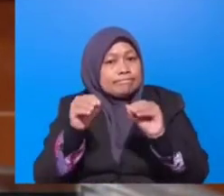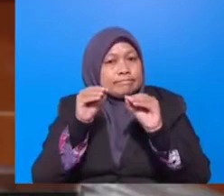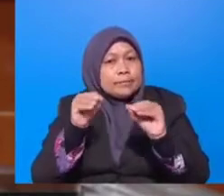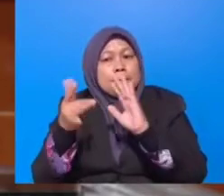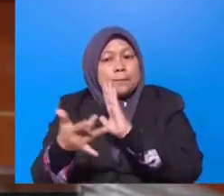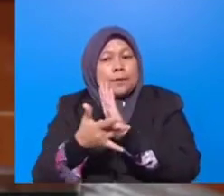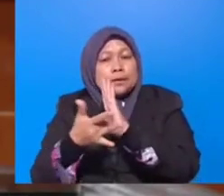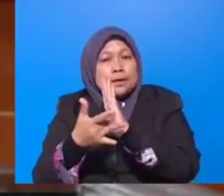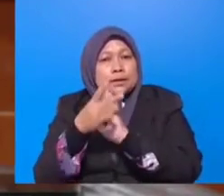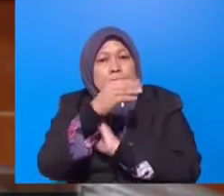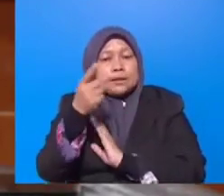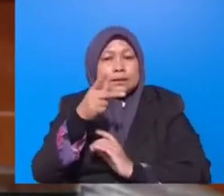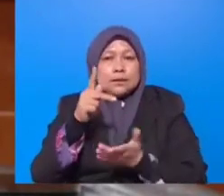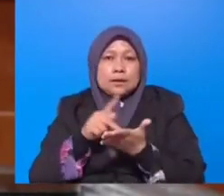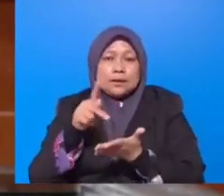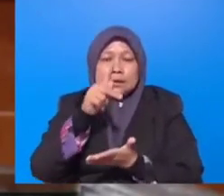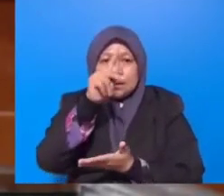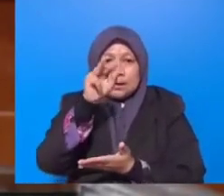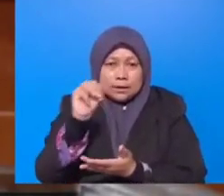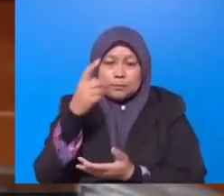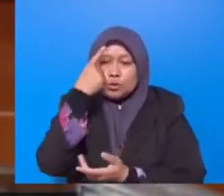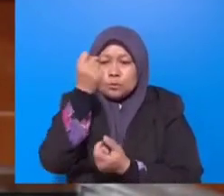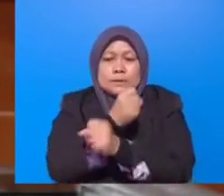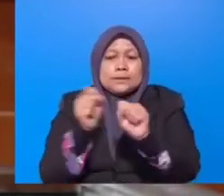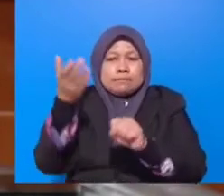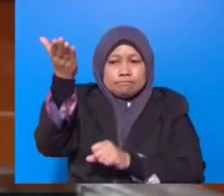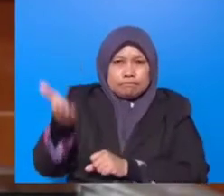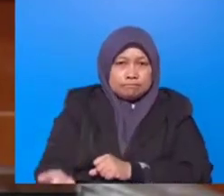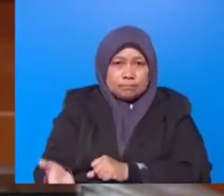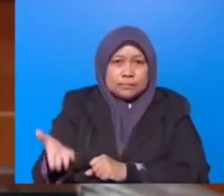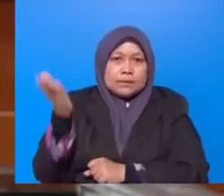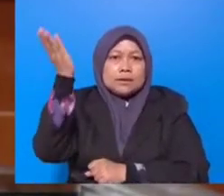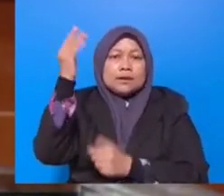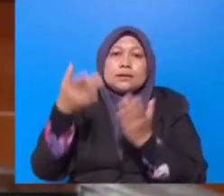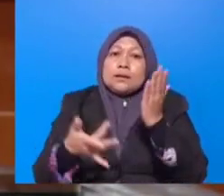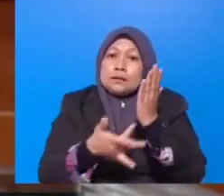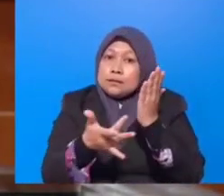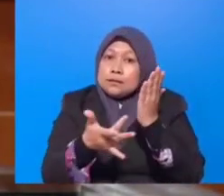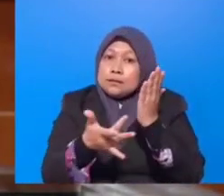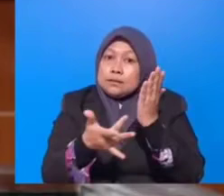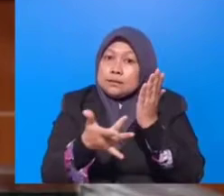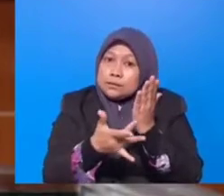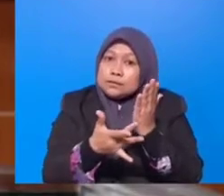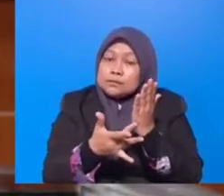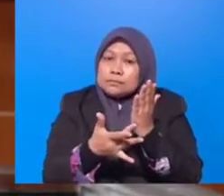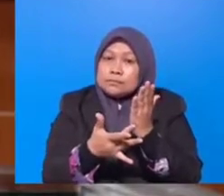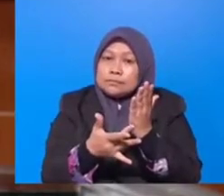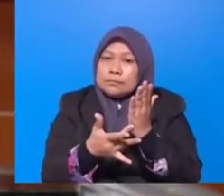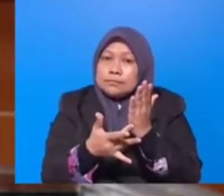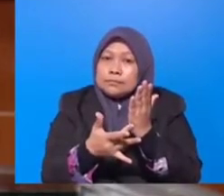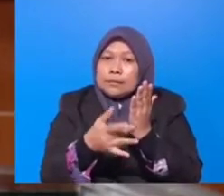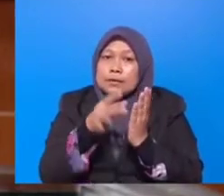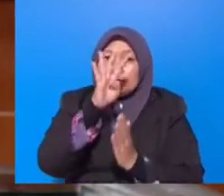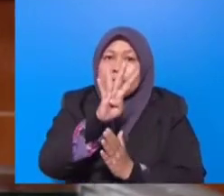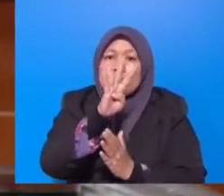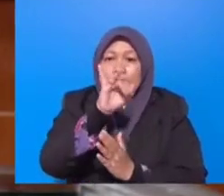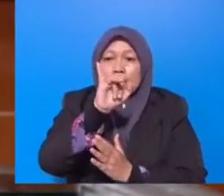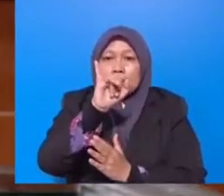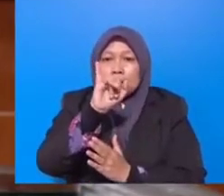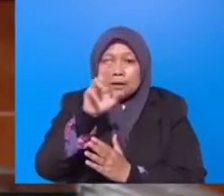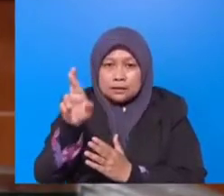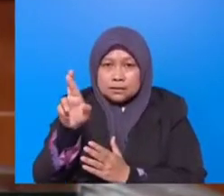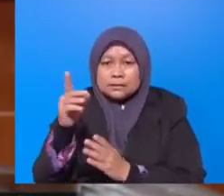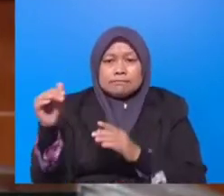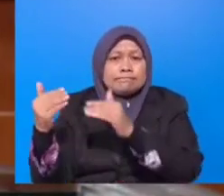awam Politeknik dan juga corisco matic untuk mempersiapkan mereka dengan teknologi tempoa